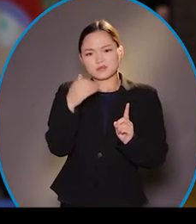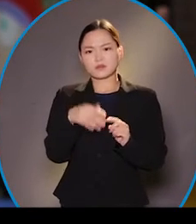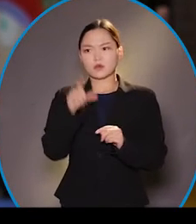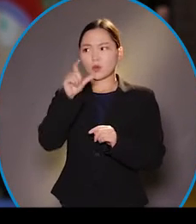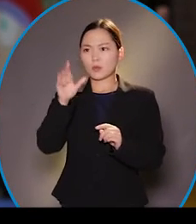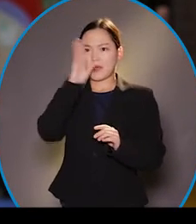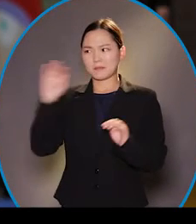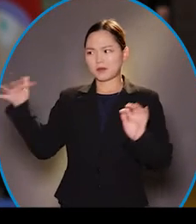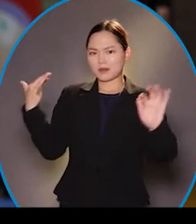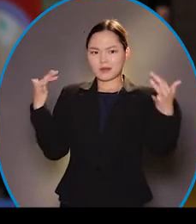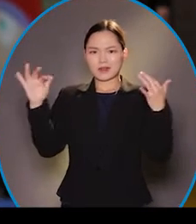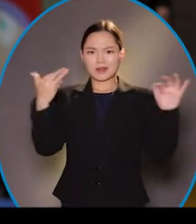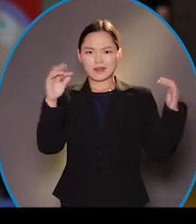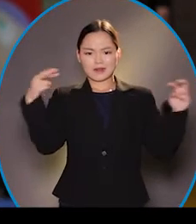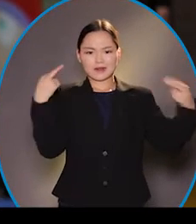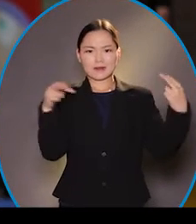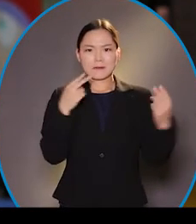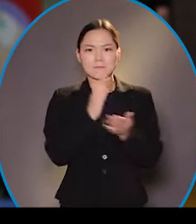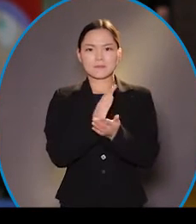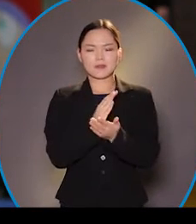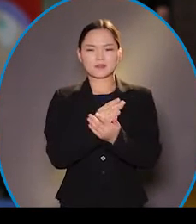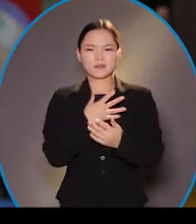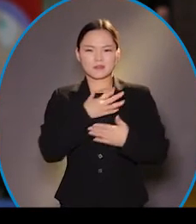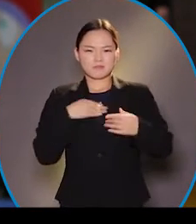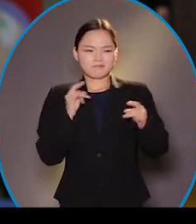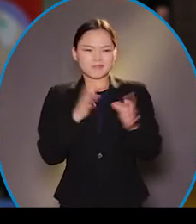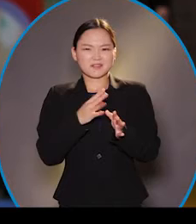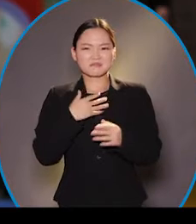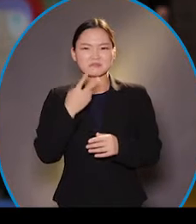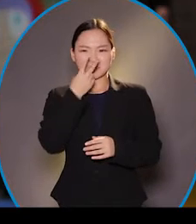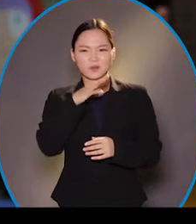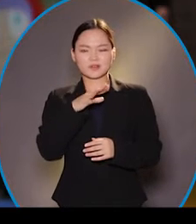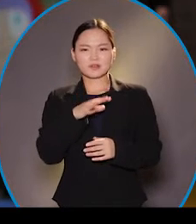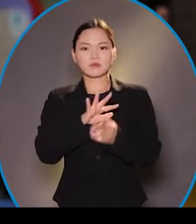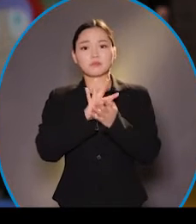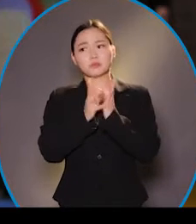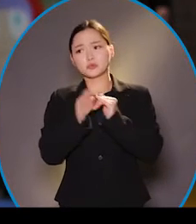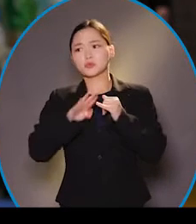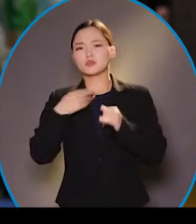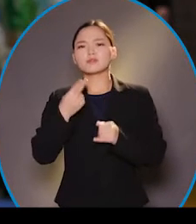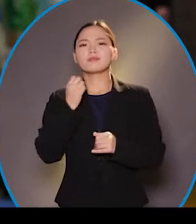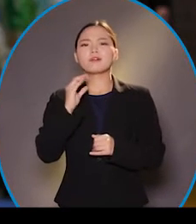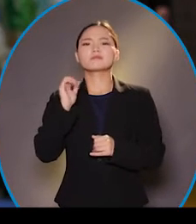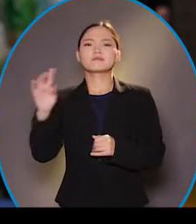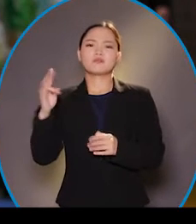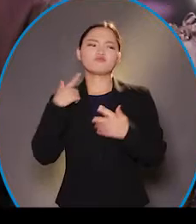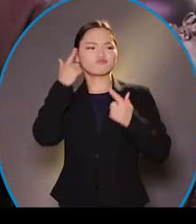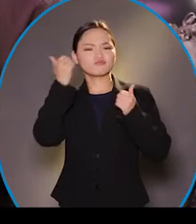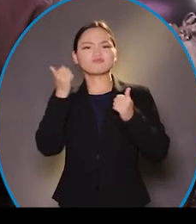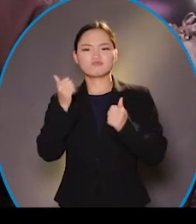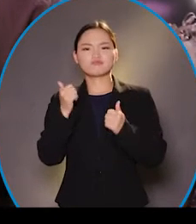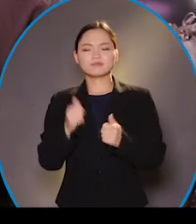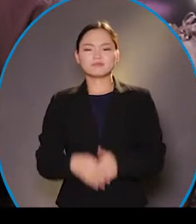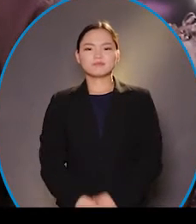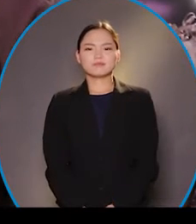амар хараад тэгэл амар сонирн байдаг байсан. Сүүлдээ ч тэгээ бүр дасчдаг юм билээ.